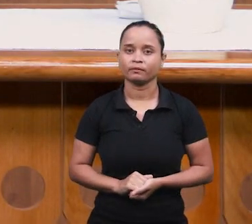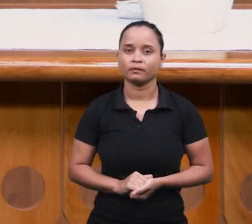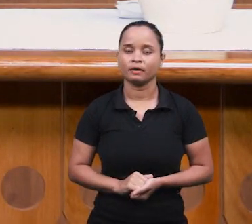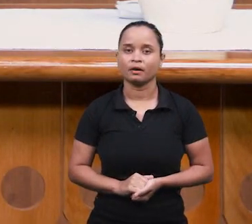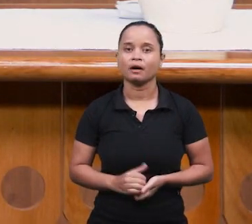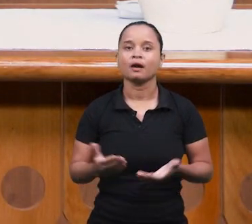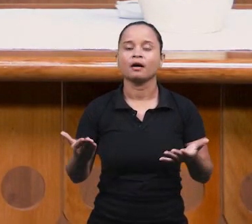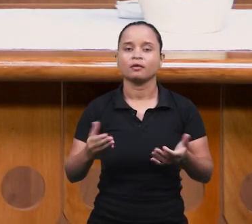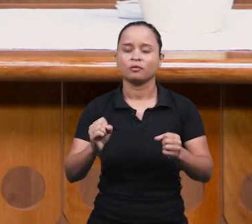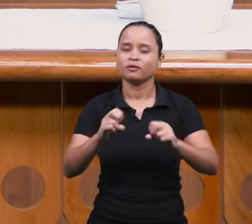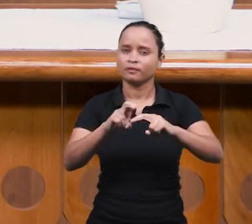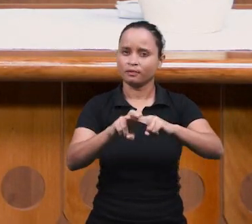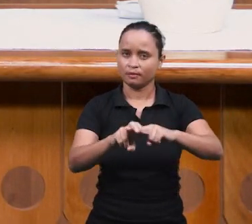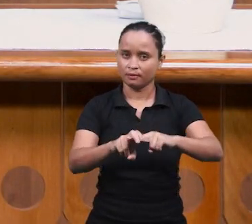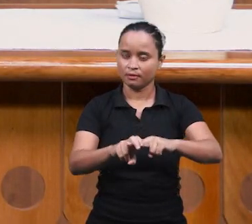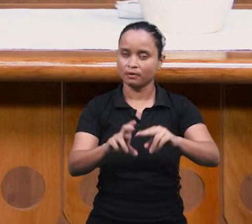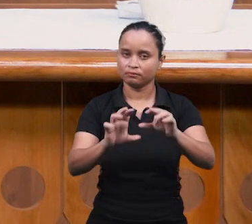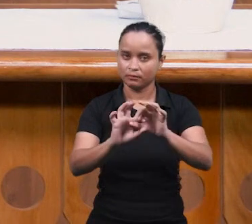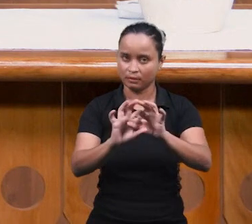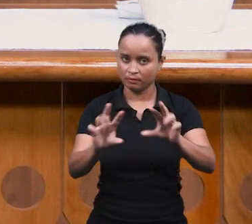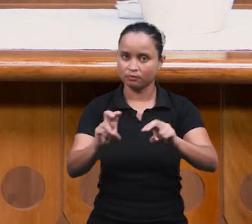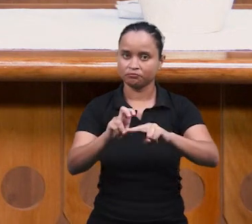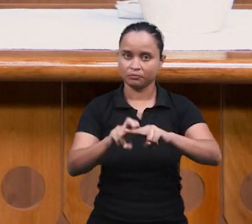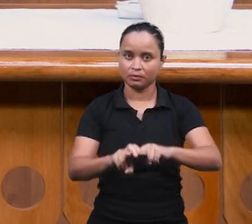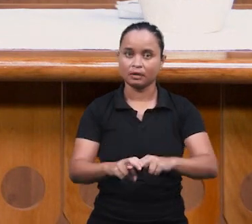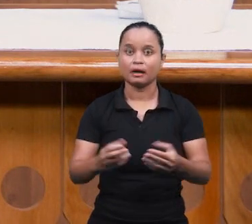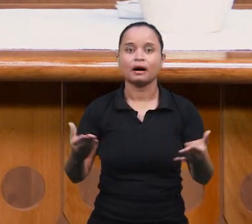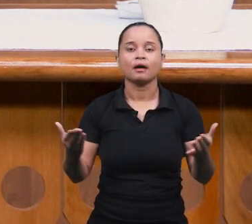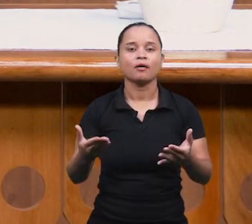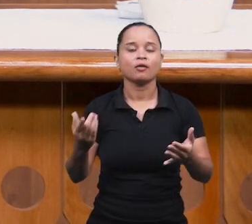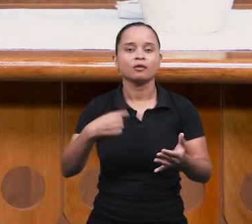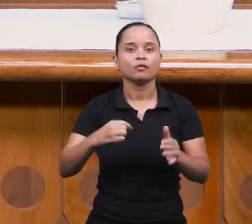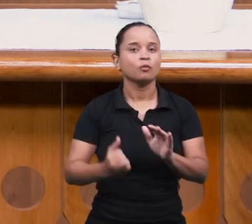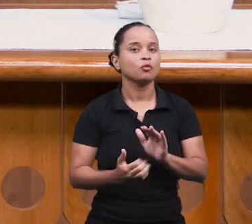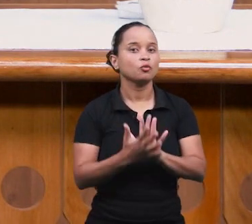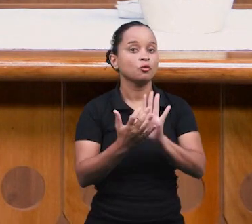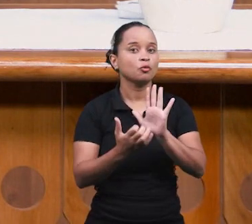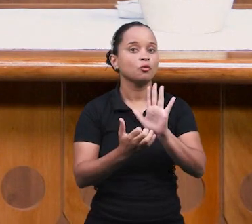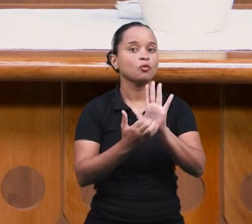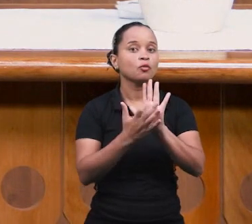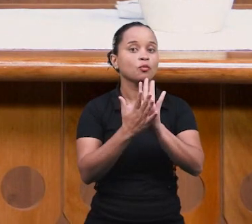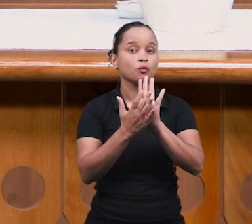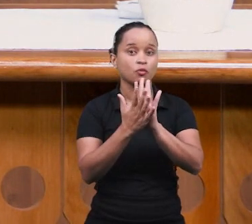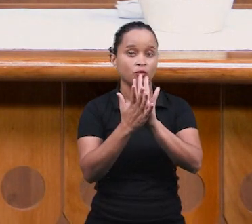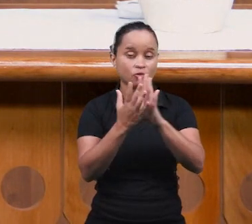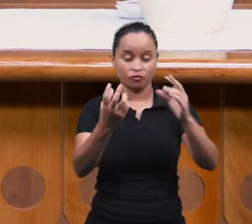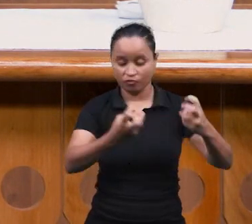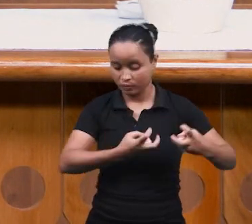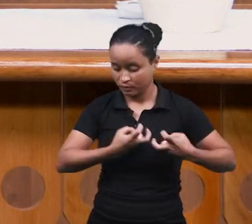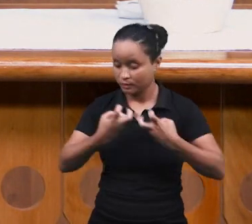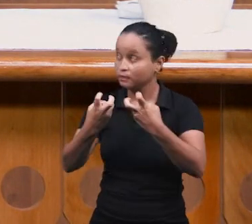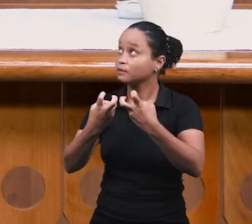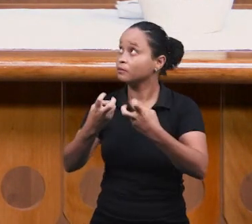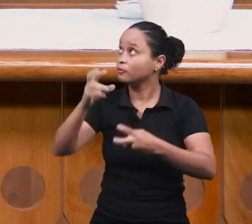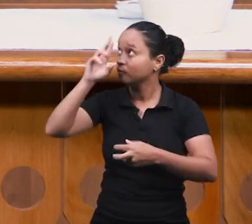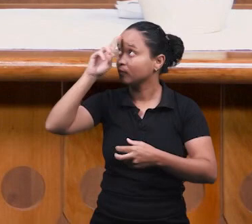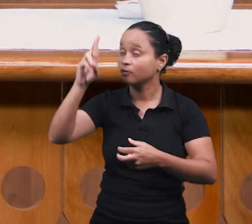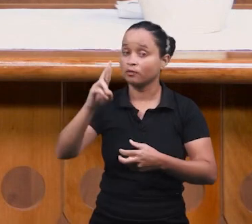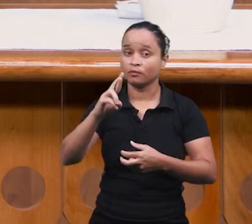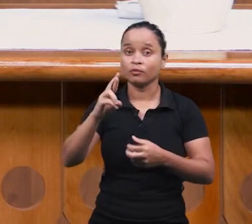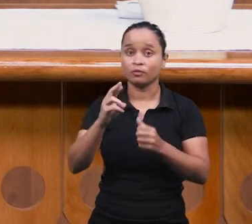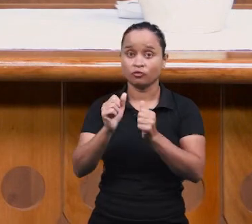Vous pouvez vous mettre assis. Nous allons chanter, accompagner un chant de prière par le sang de Jésus. Vous